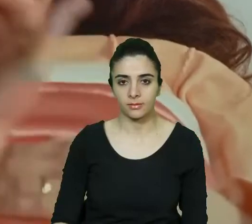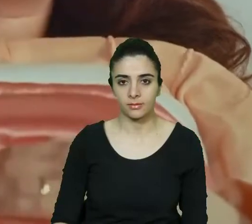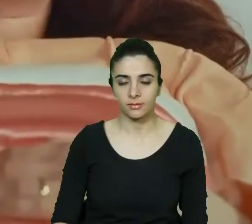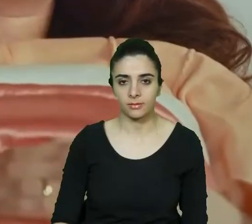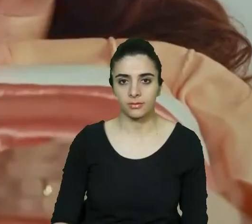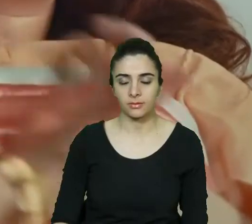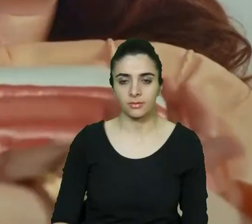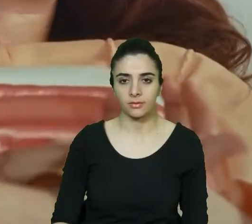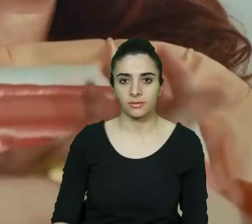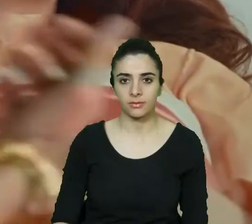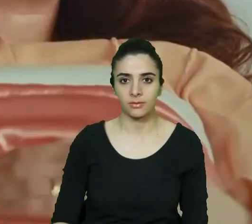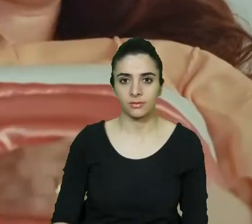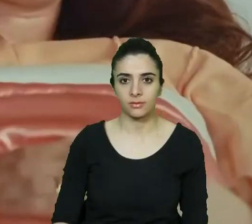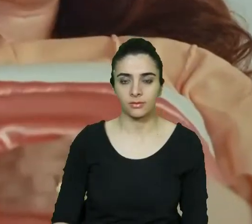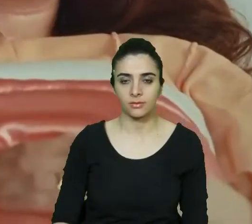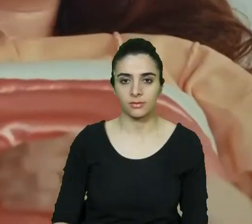Ah kızım.